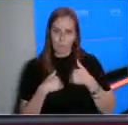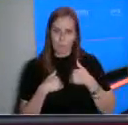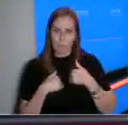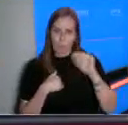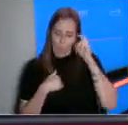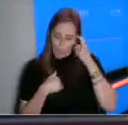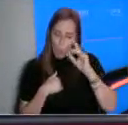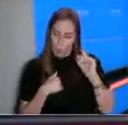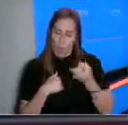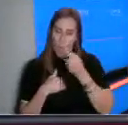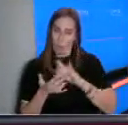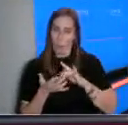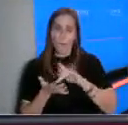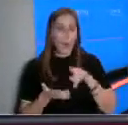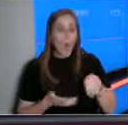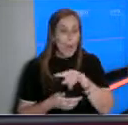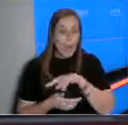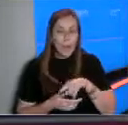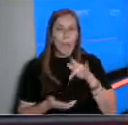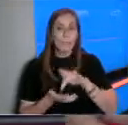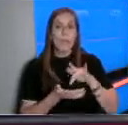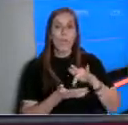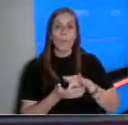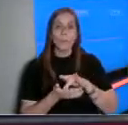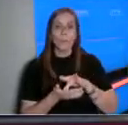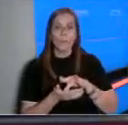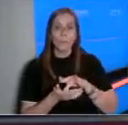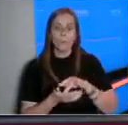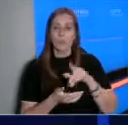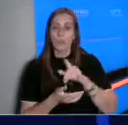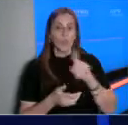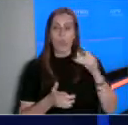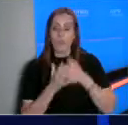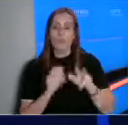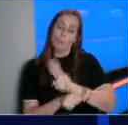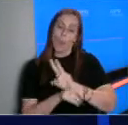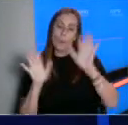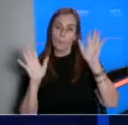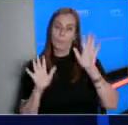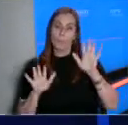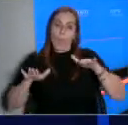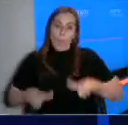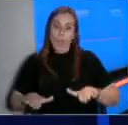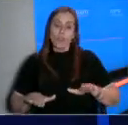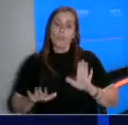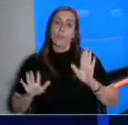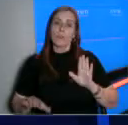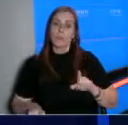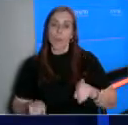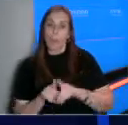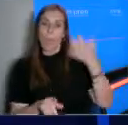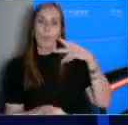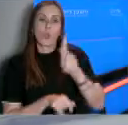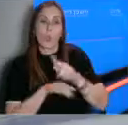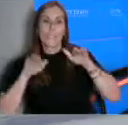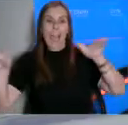שם לכל מקום. המקומות האלה הם מקומות שלא יוותרו, שמורים. אנו על הכיסא יש שם. אין, זה שם. וכמו פעם היה